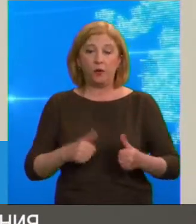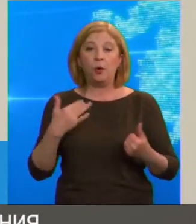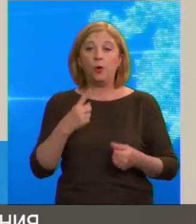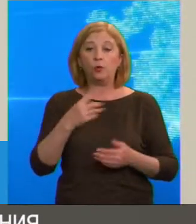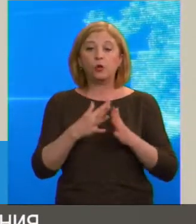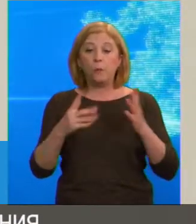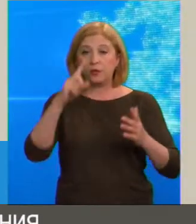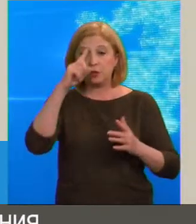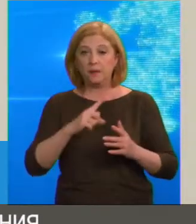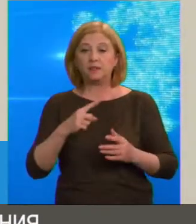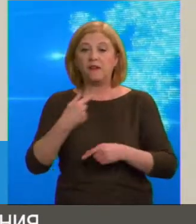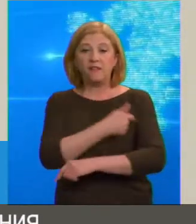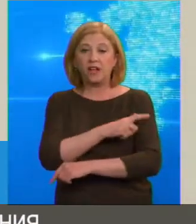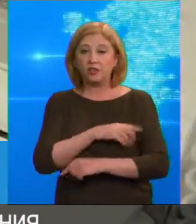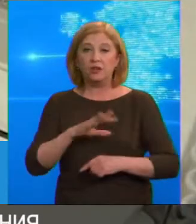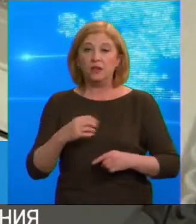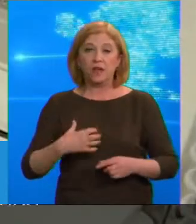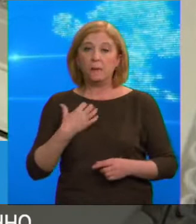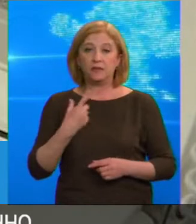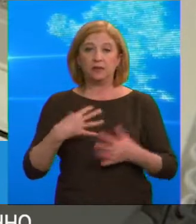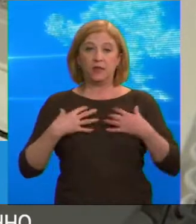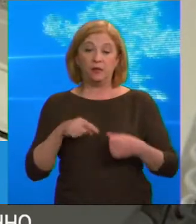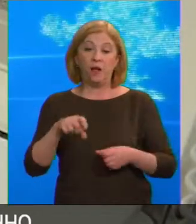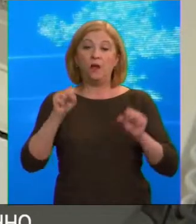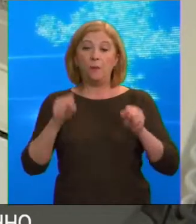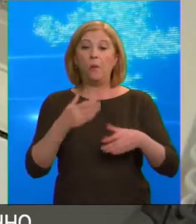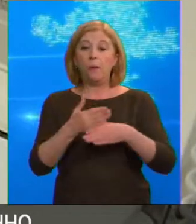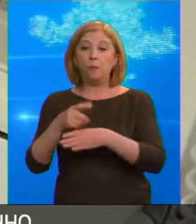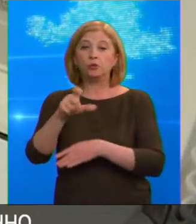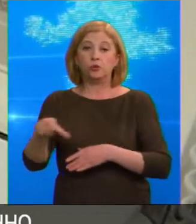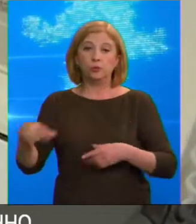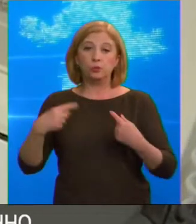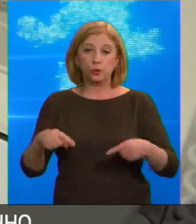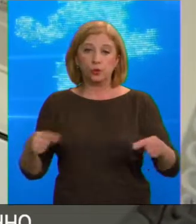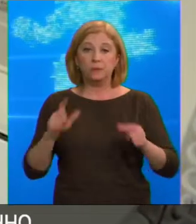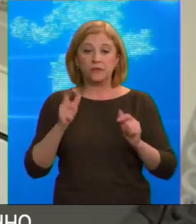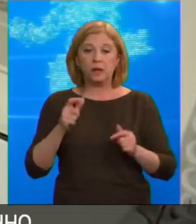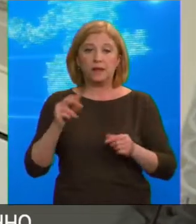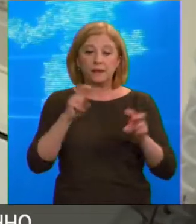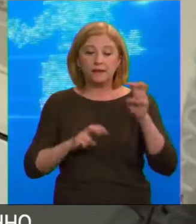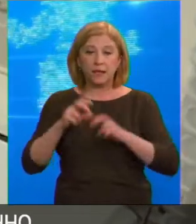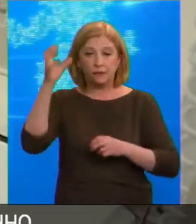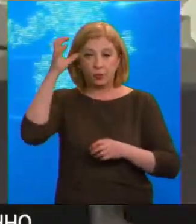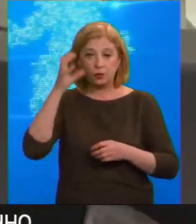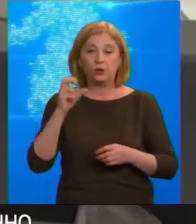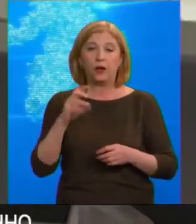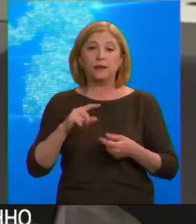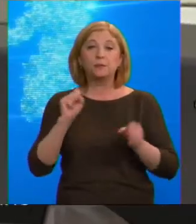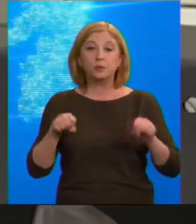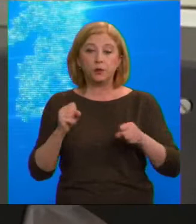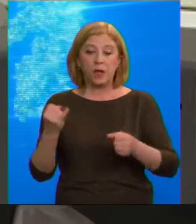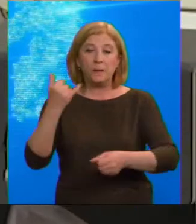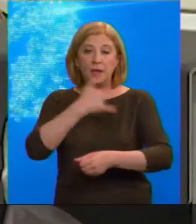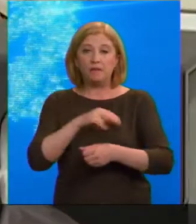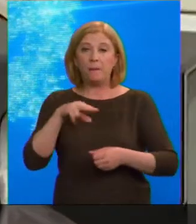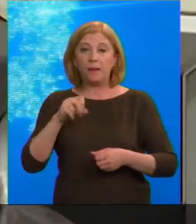месяца врачи не опасаются за ее здоровье. И теперь она может помочь другим. Согласно исследованиям ученых, один из способов борьбы с COVID-19 – переливание